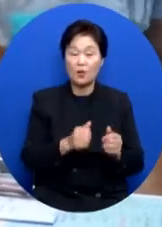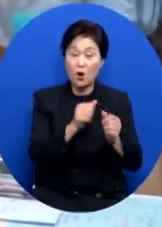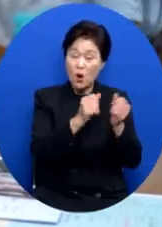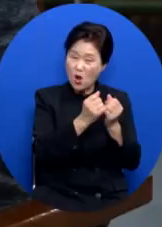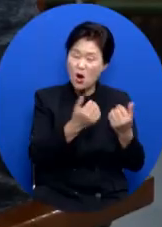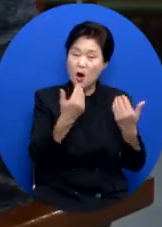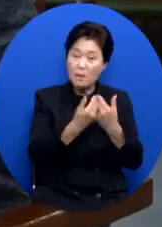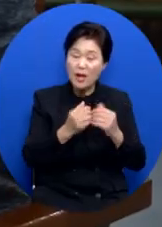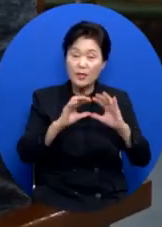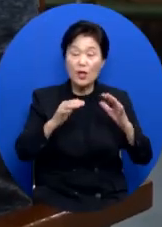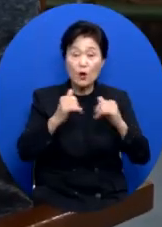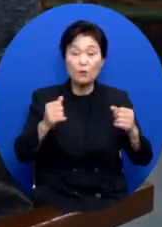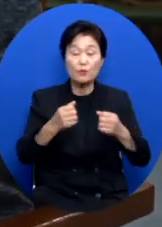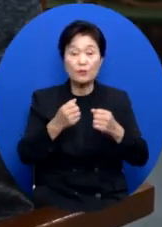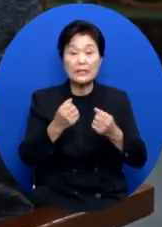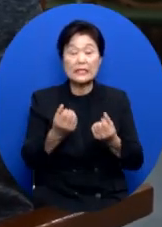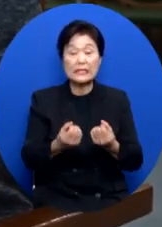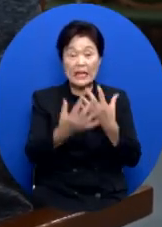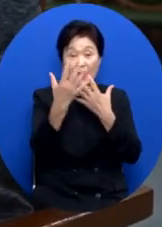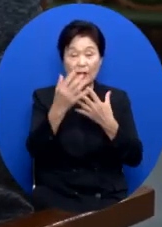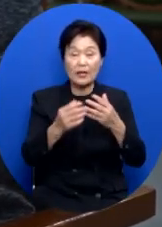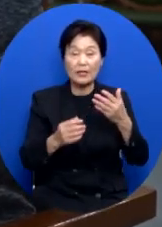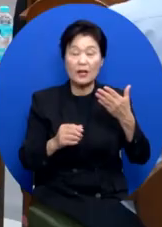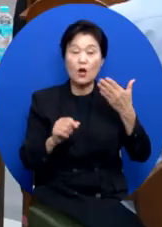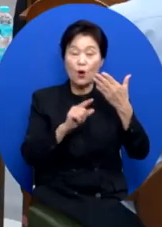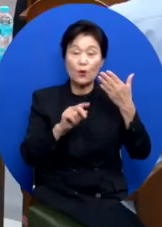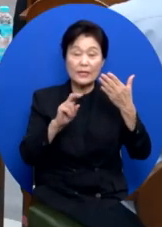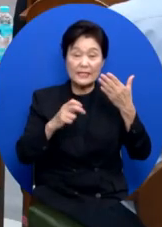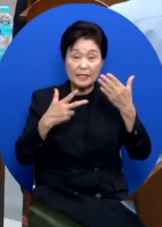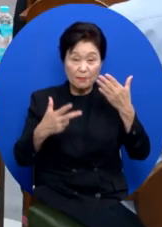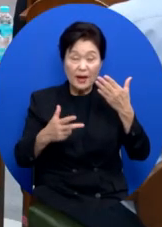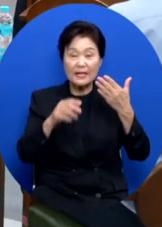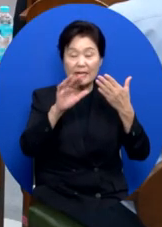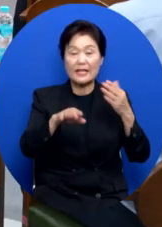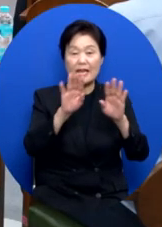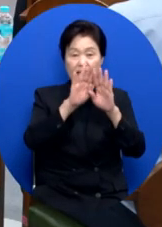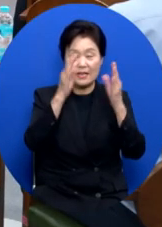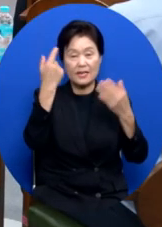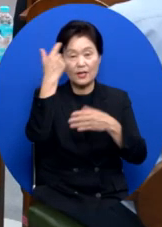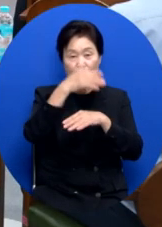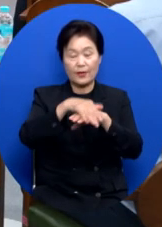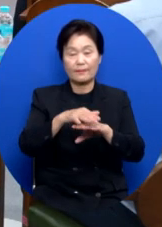국민대회는 오는 28일 대구 동성로 반월당역에서 개최될 예정입니다.